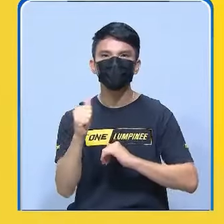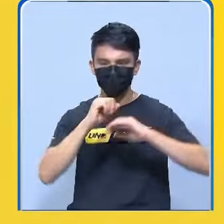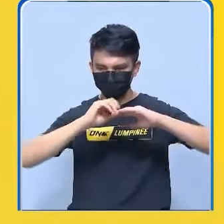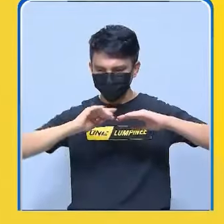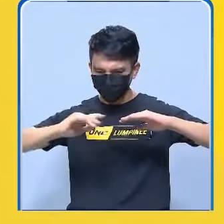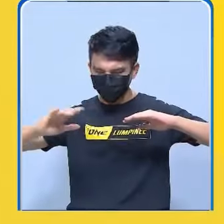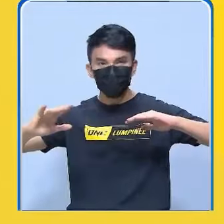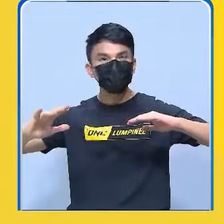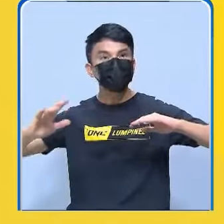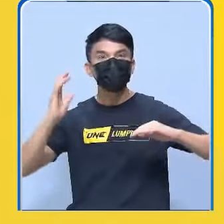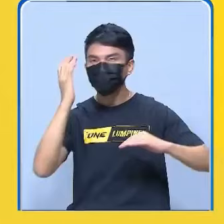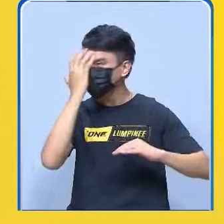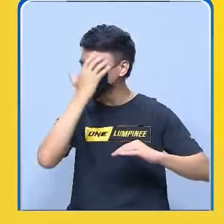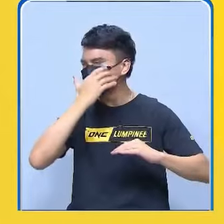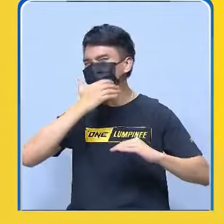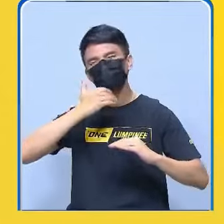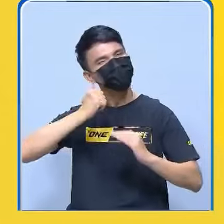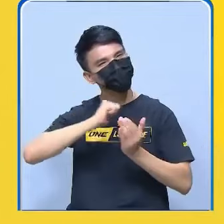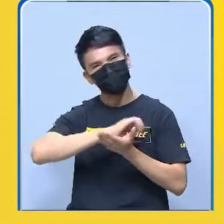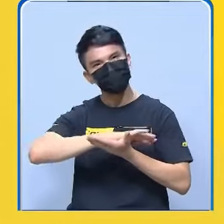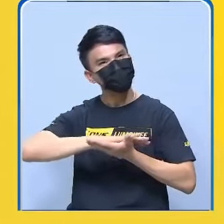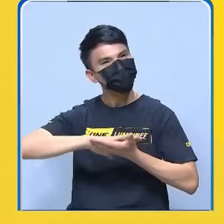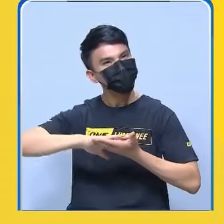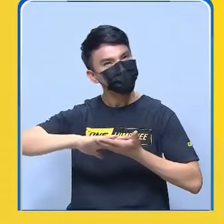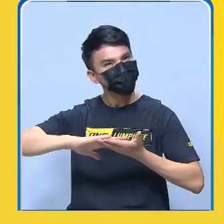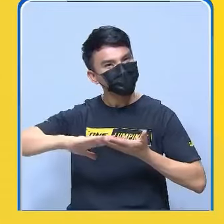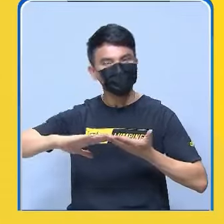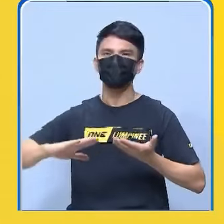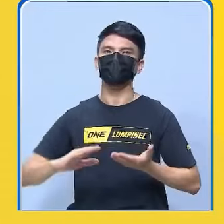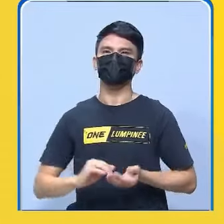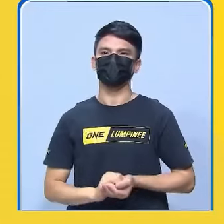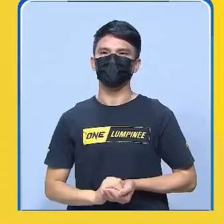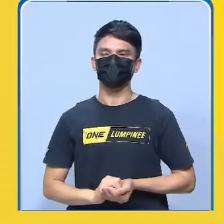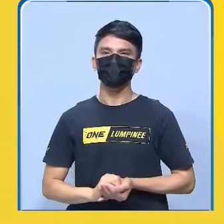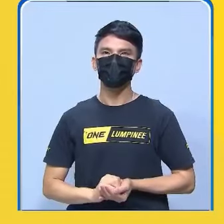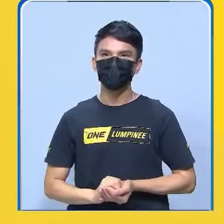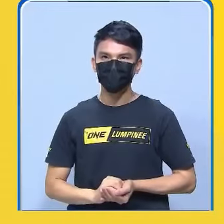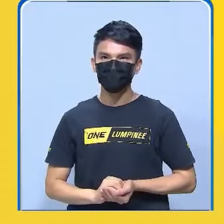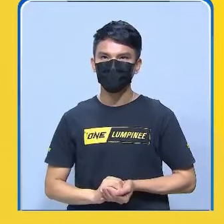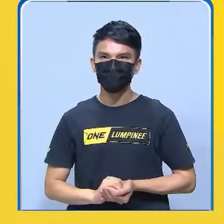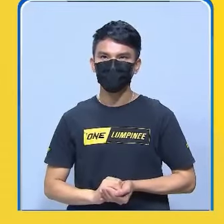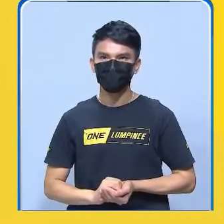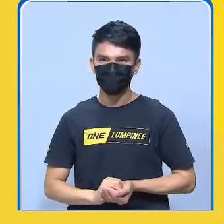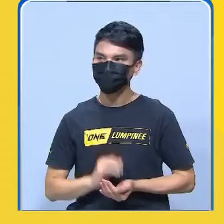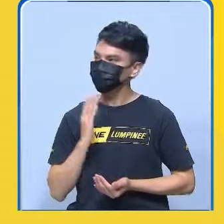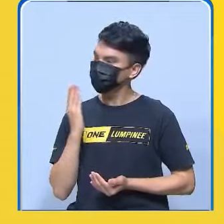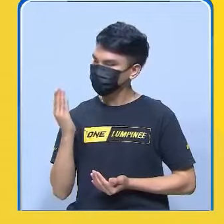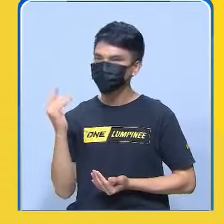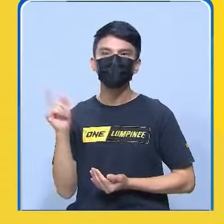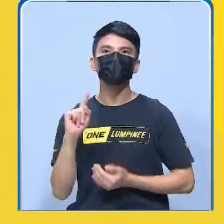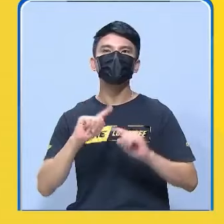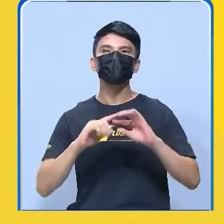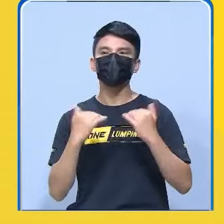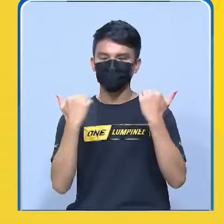ที่เป็นจุดที่สะอาดอ่ะไม่ใช่หาดที่เราเห็นแบบไปถึงแล้วเห็นพัทยาทั่วไปเขาจะมีจุดของเขาซึ่งตรงนี้ปรากฏว่าห